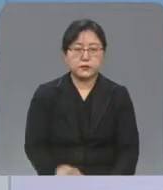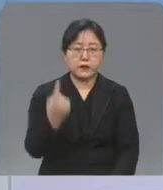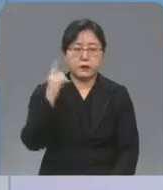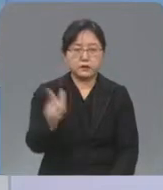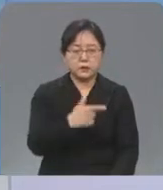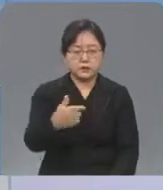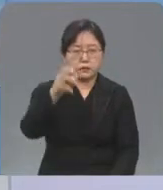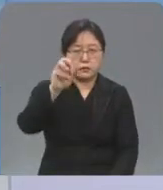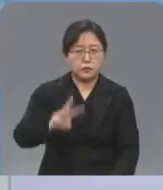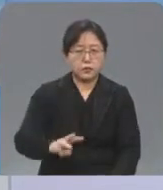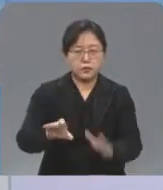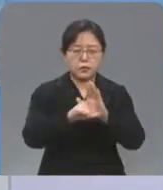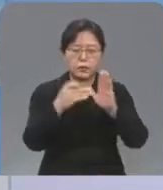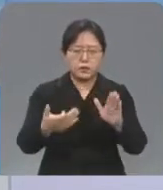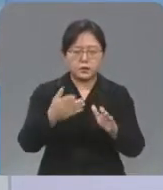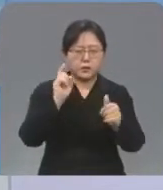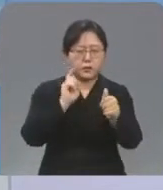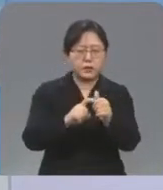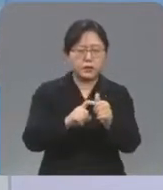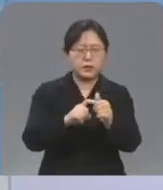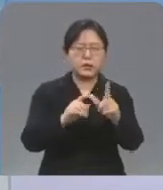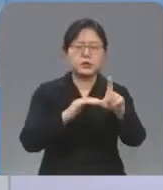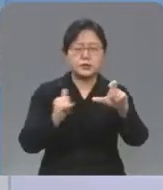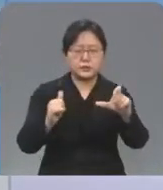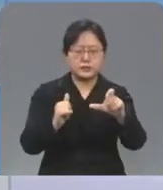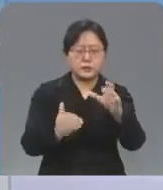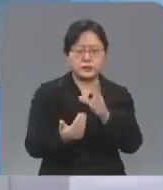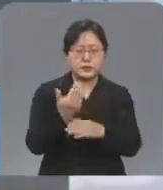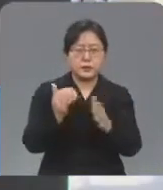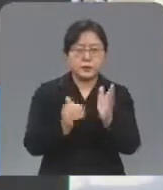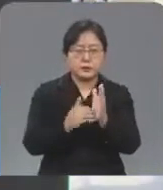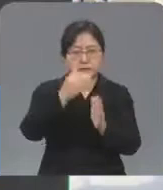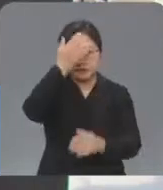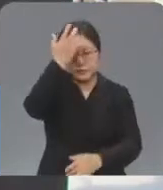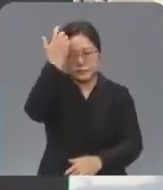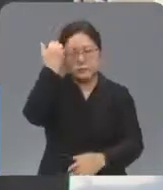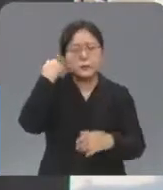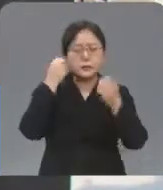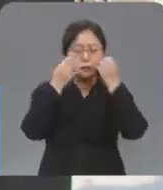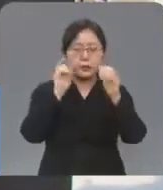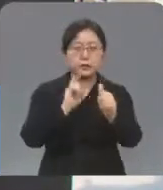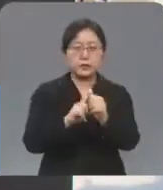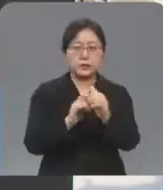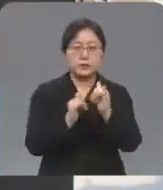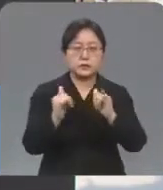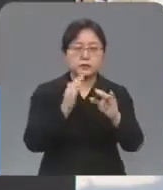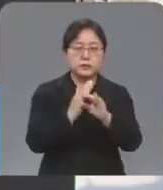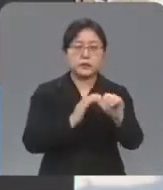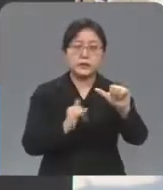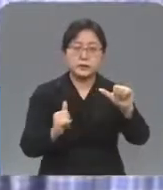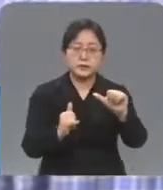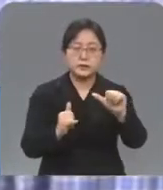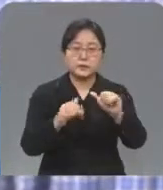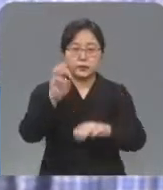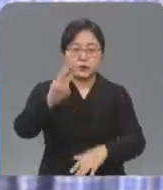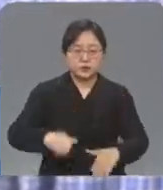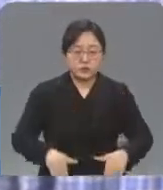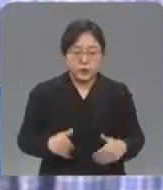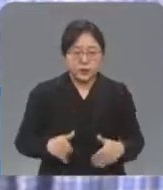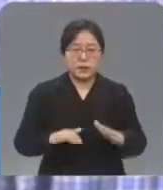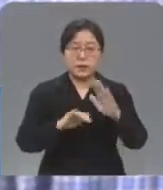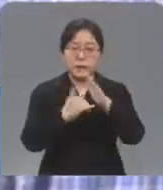어제 하루 관계에서 로 코로나 7 확진 자 열다섯 명의 추가되었습니다 신규 확진 자 가운데 5명은 광주남구